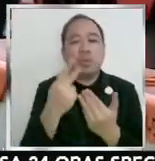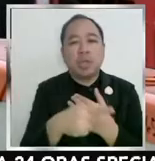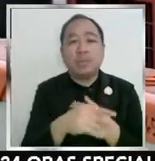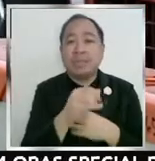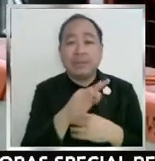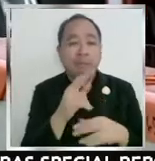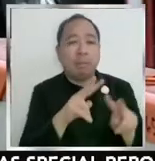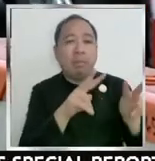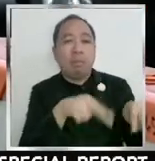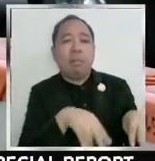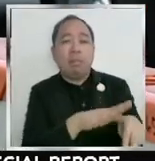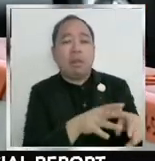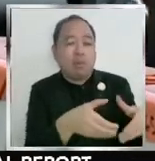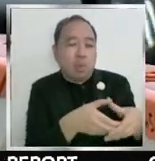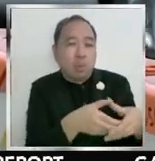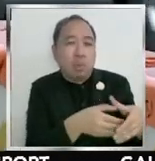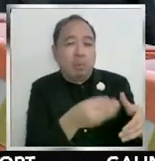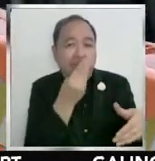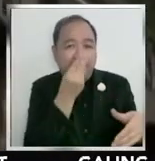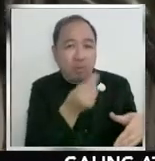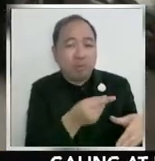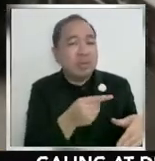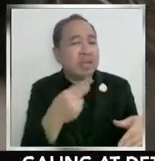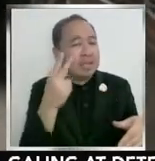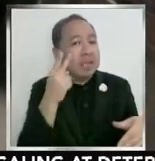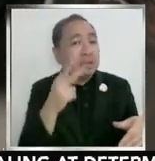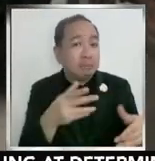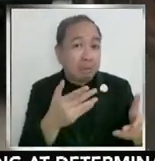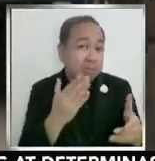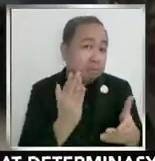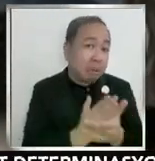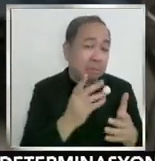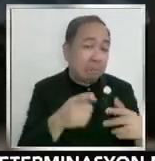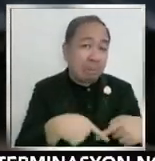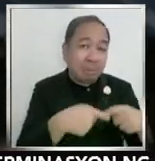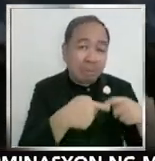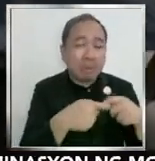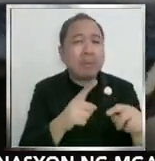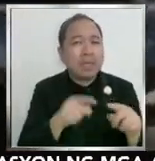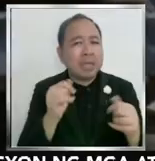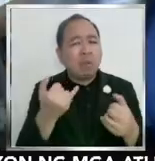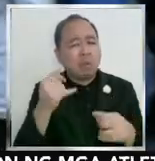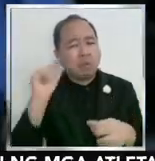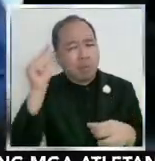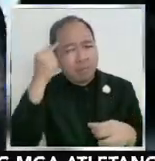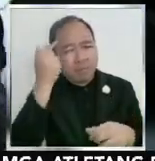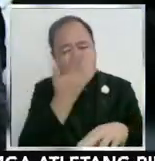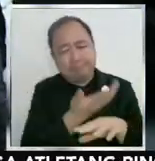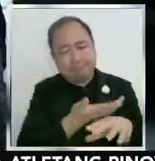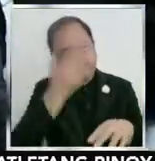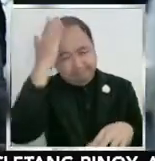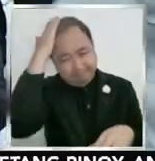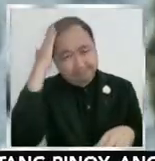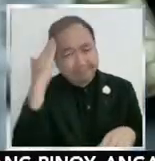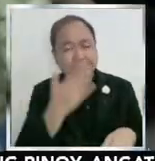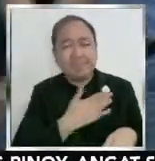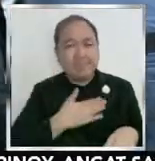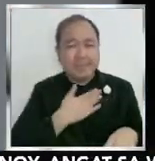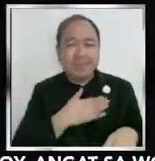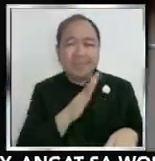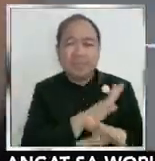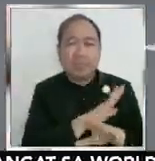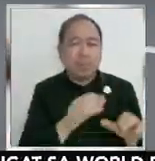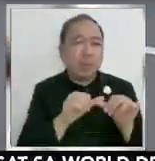imbes daw na pag-isipan niyang iatras ang tigil pasada at nakikiusap ang gobyerno na huwag na itong ituloy, mas lalo daw niya itong